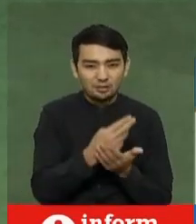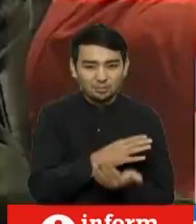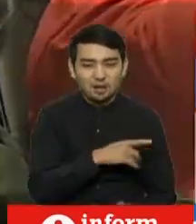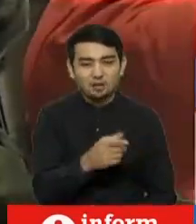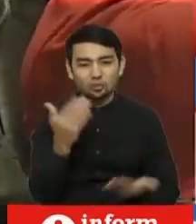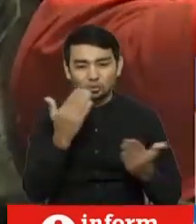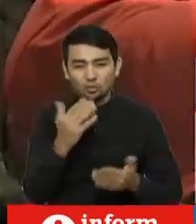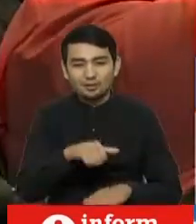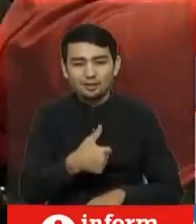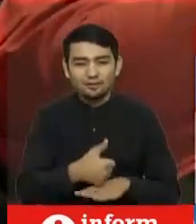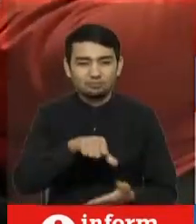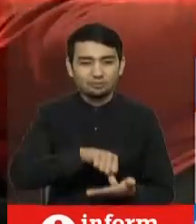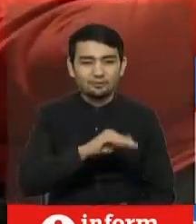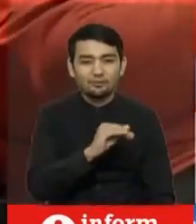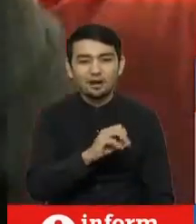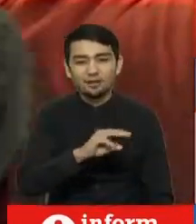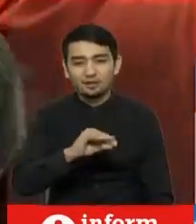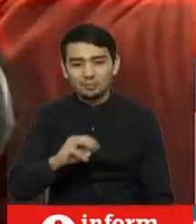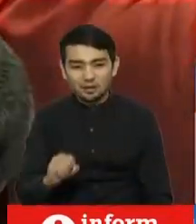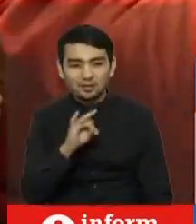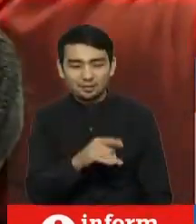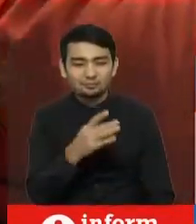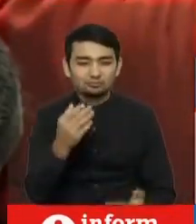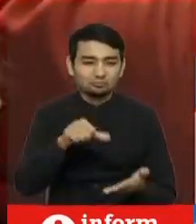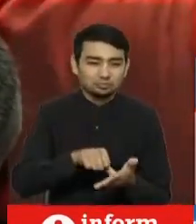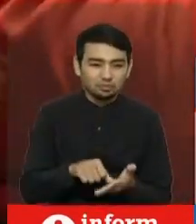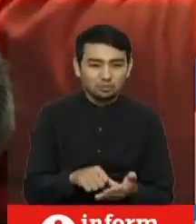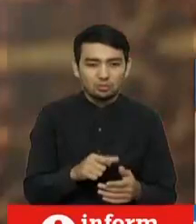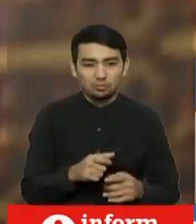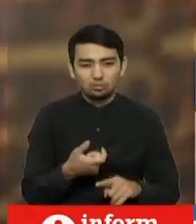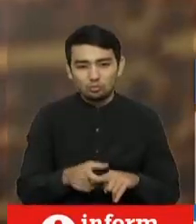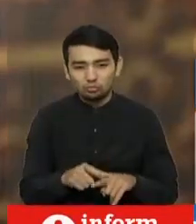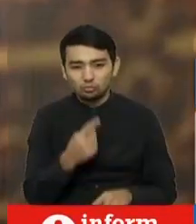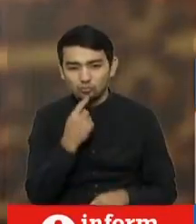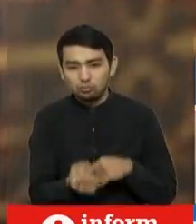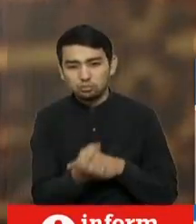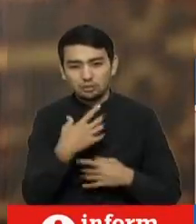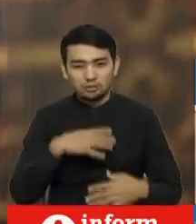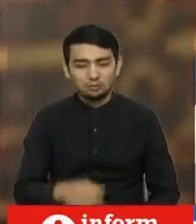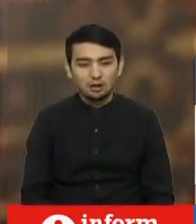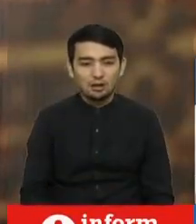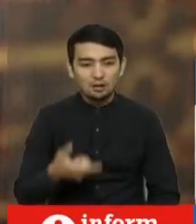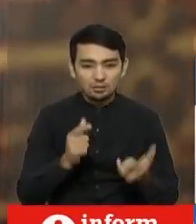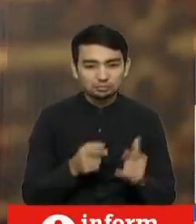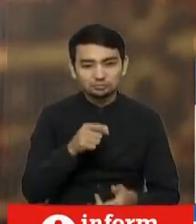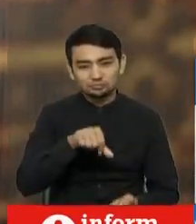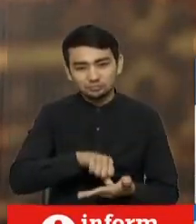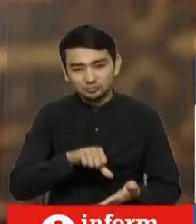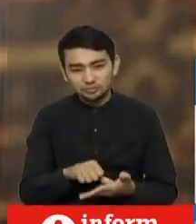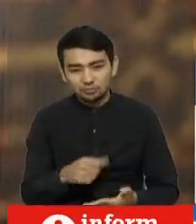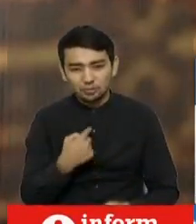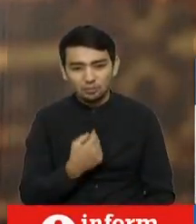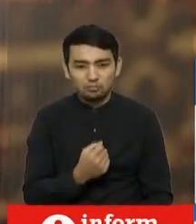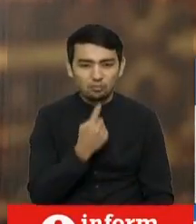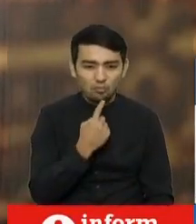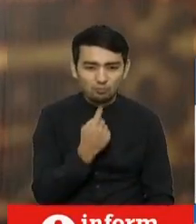фильмде басты рөлді сомдаған Фатима Кулибали бұл рөлді ойнау аса қиындық тудырмады дейді. Шын мәнінде бұл рөлді алып шығу маған қатты